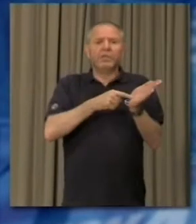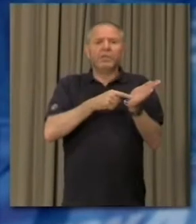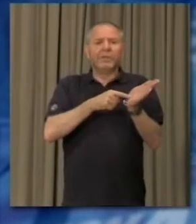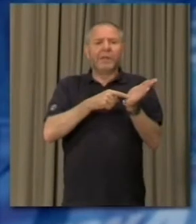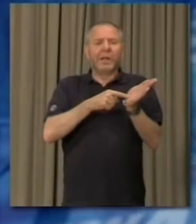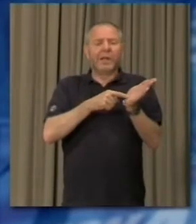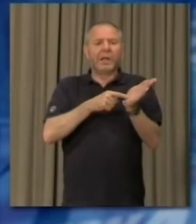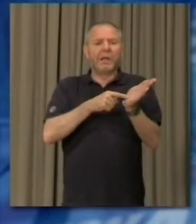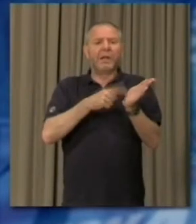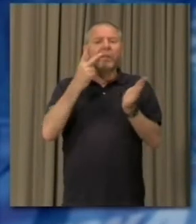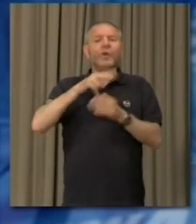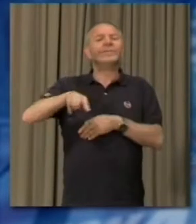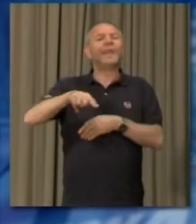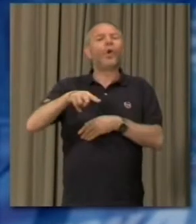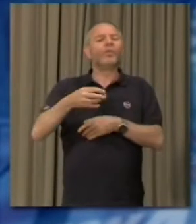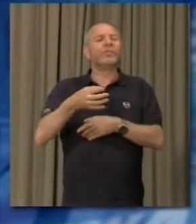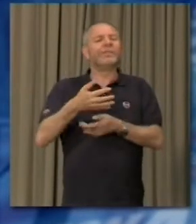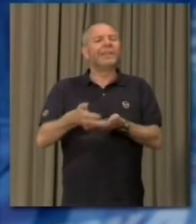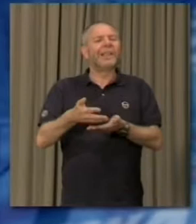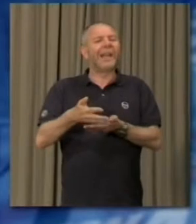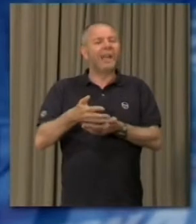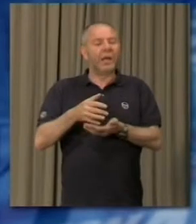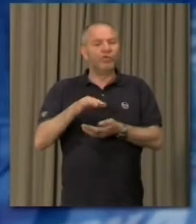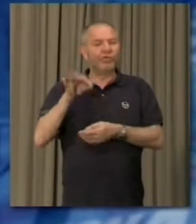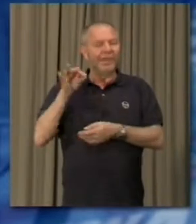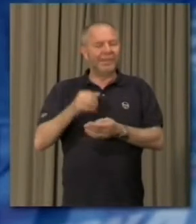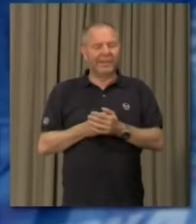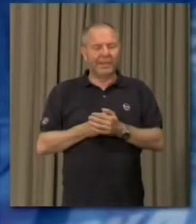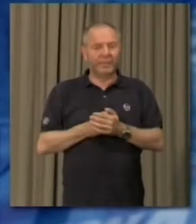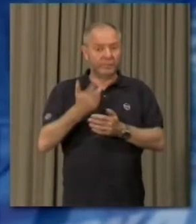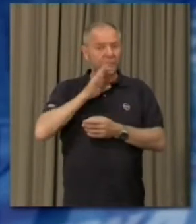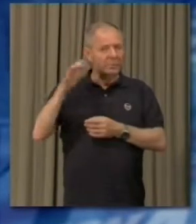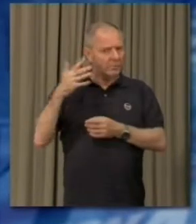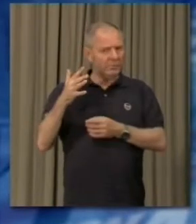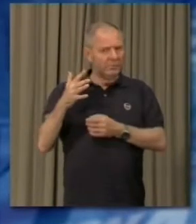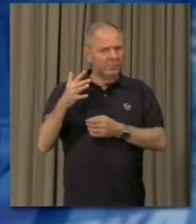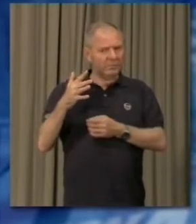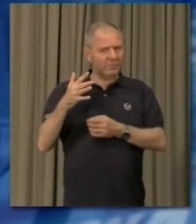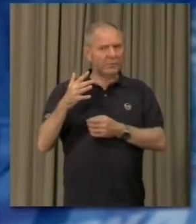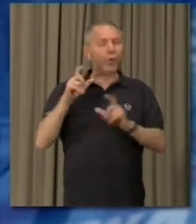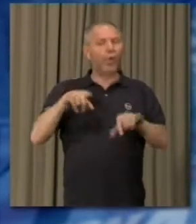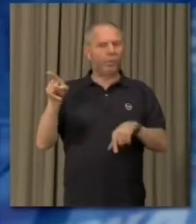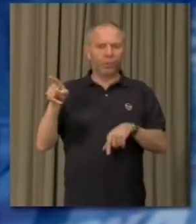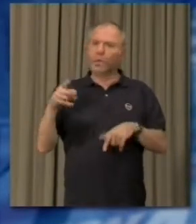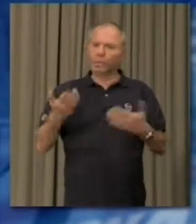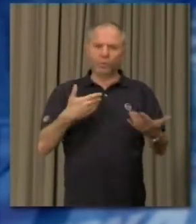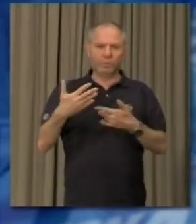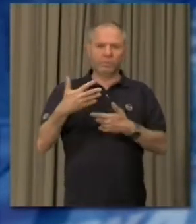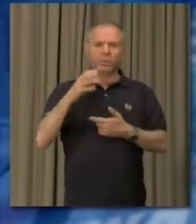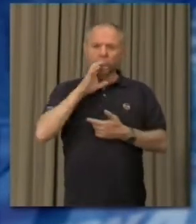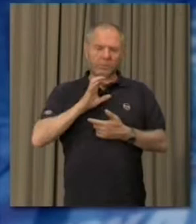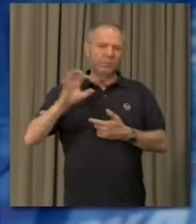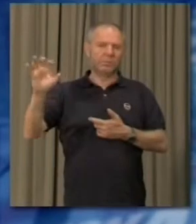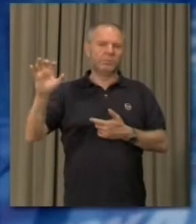azienda, ma biologiche di seconda scelta. La Sodexo era quindi stata denunciata e l'amministrazione comunale si era costituita parte lesa